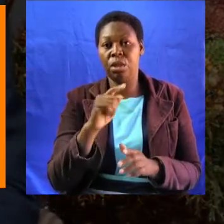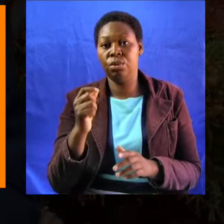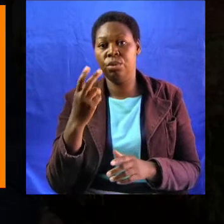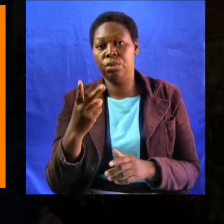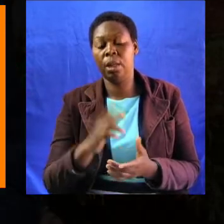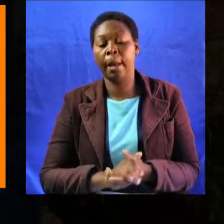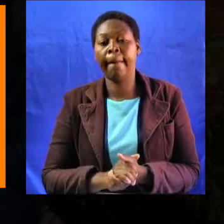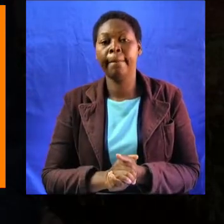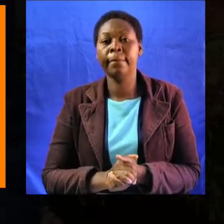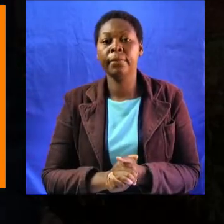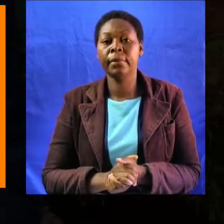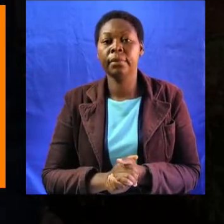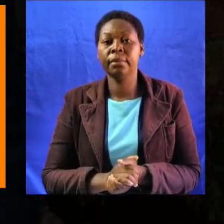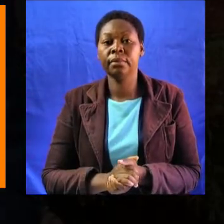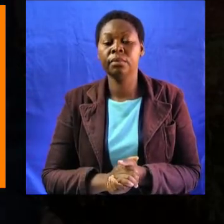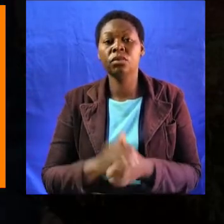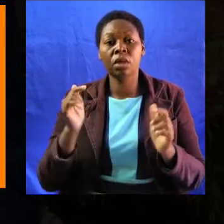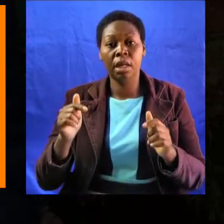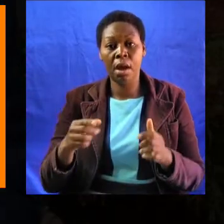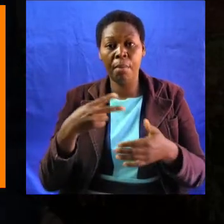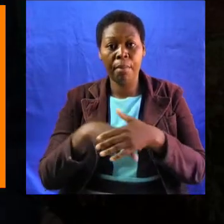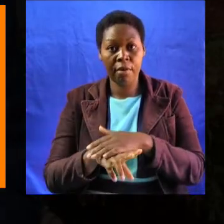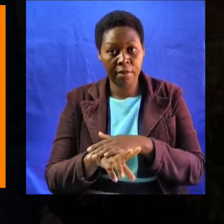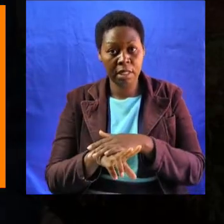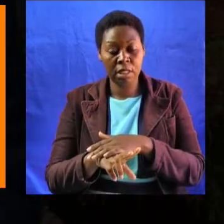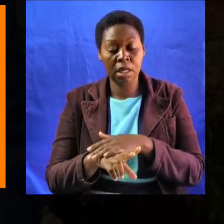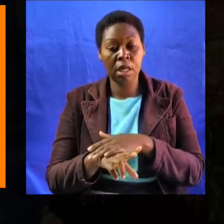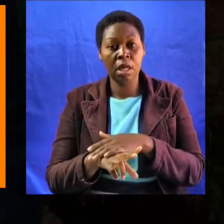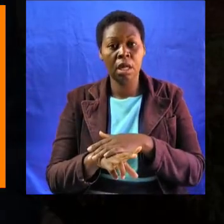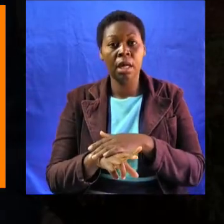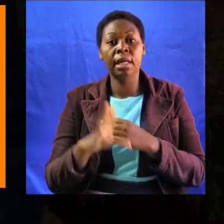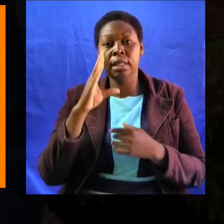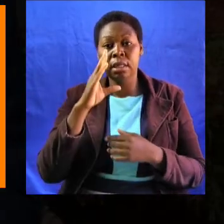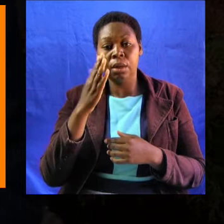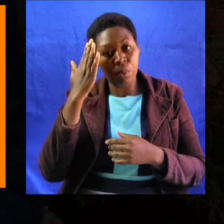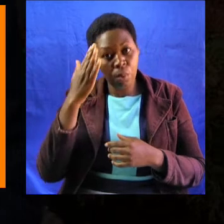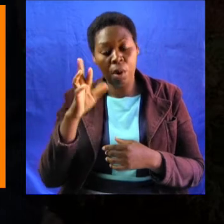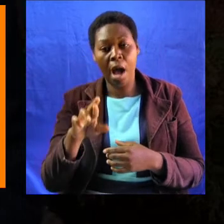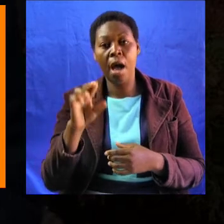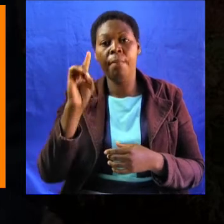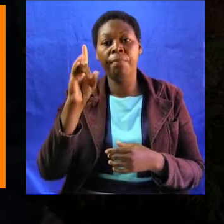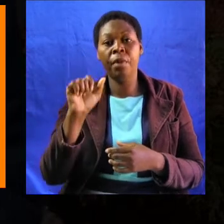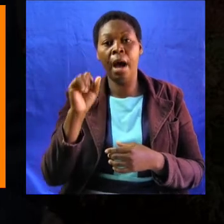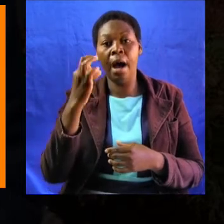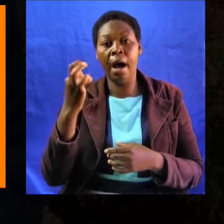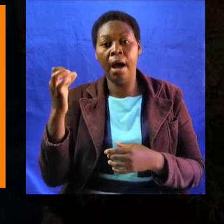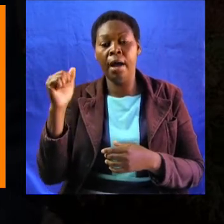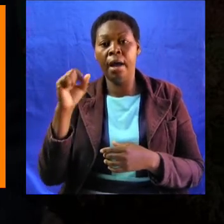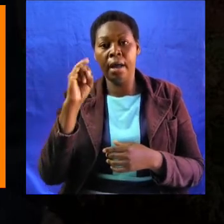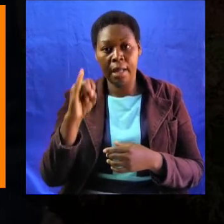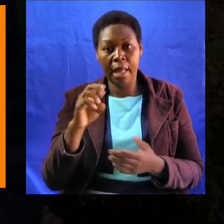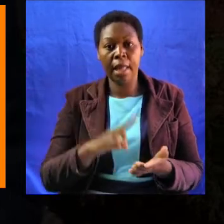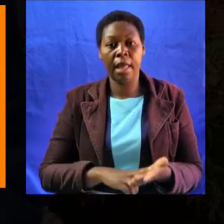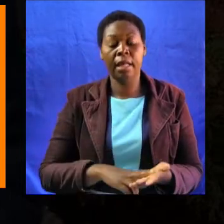1 to 2. Zvino vaprofita vaiti muprofita Hagai naZekaria mwanakomana